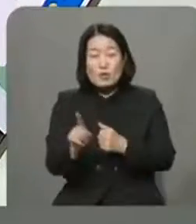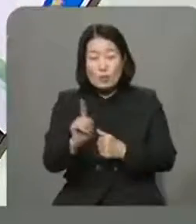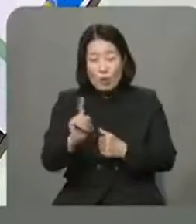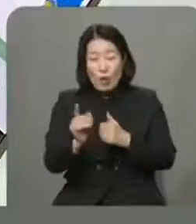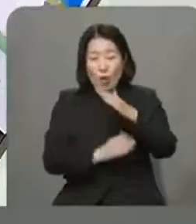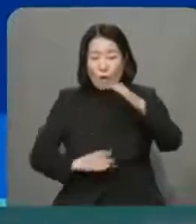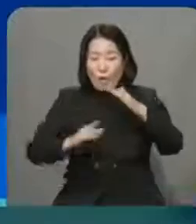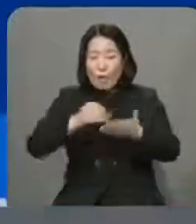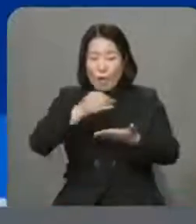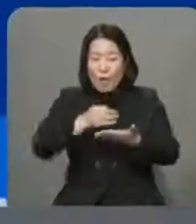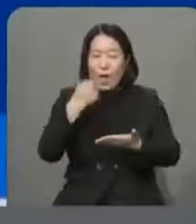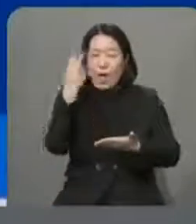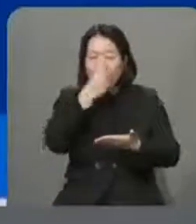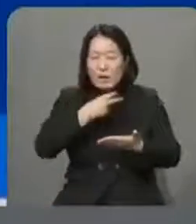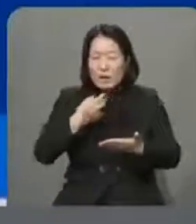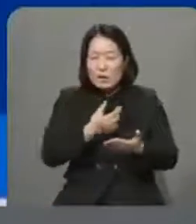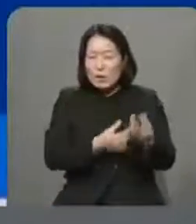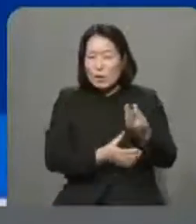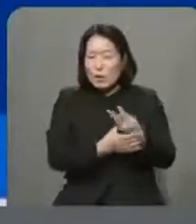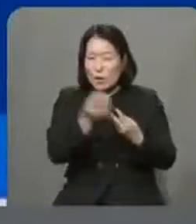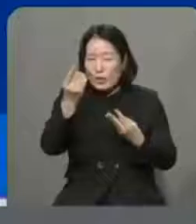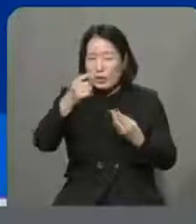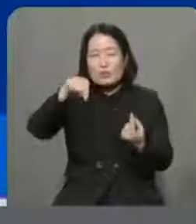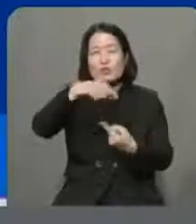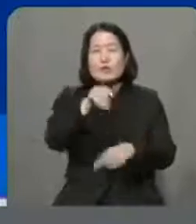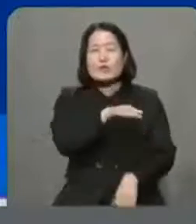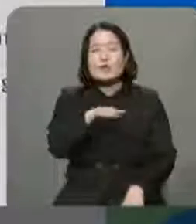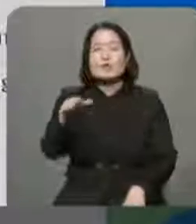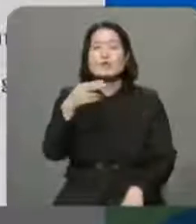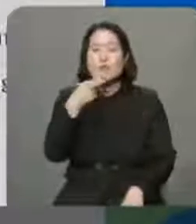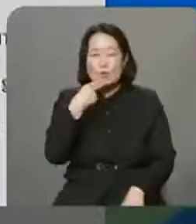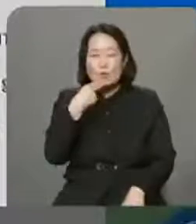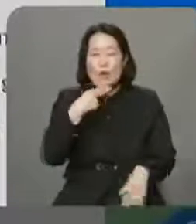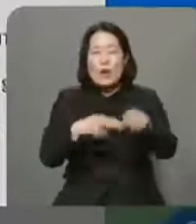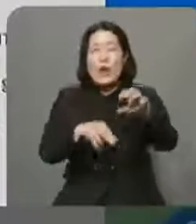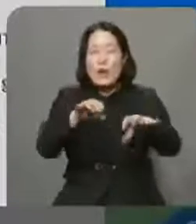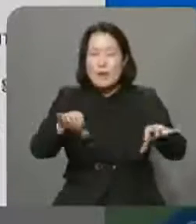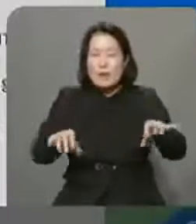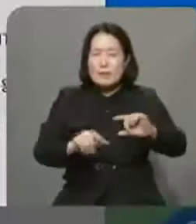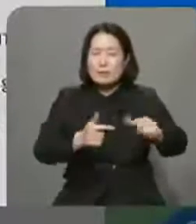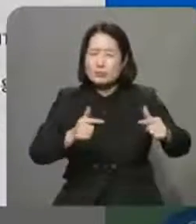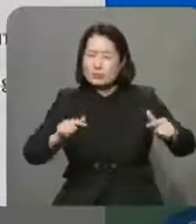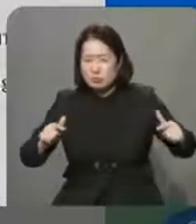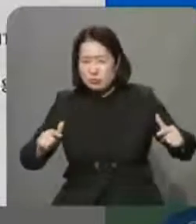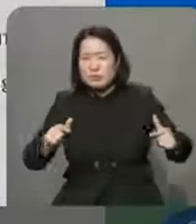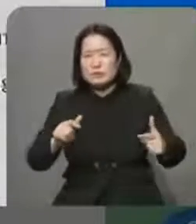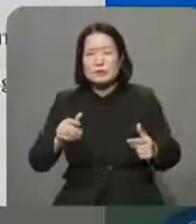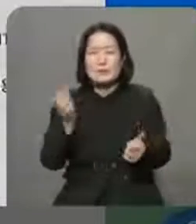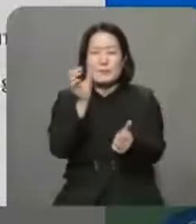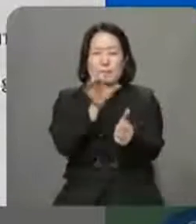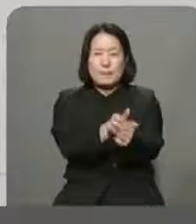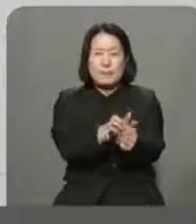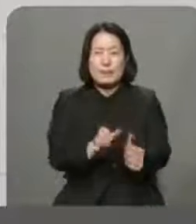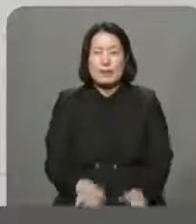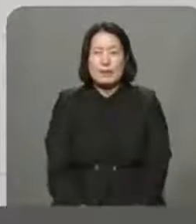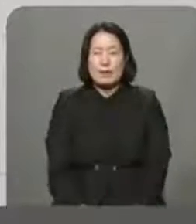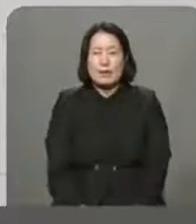공공개방 자원관리를 공통된 운영 기준이 없이 개별 지자체에 맡겼기 때문입니다